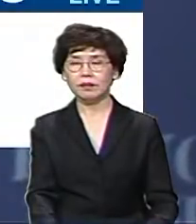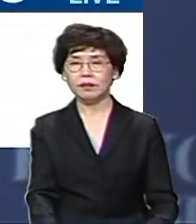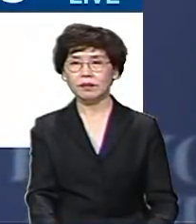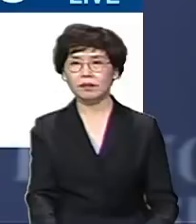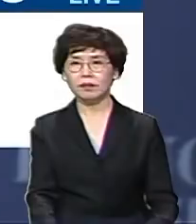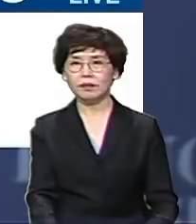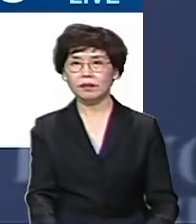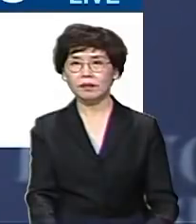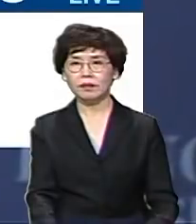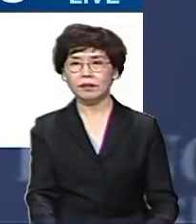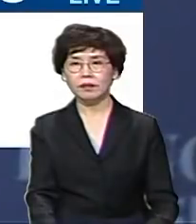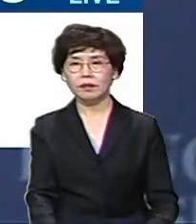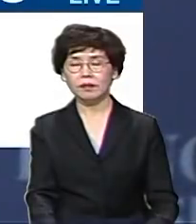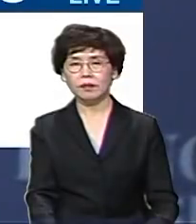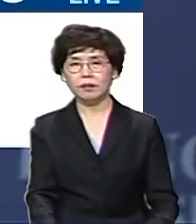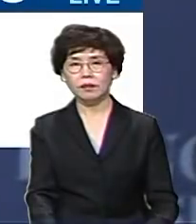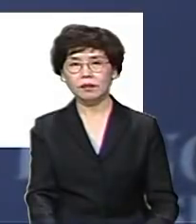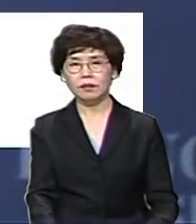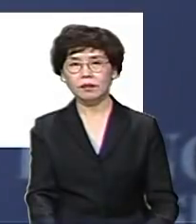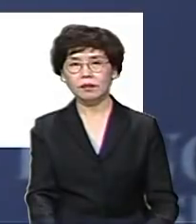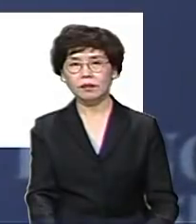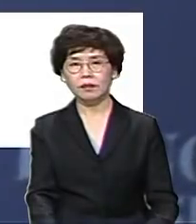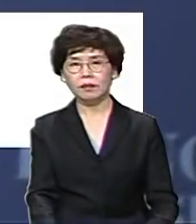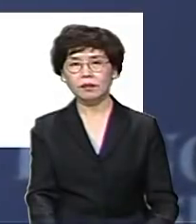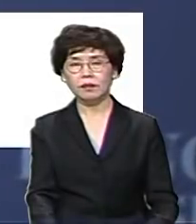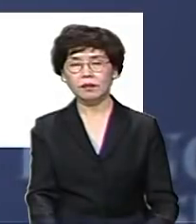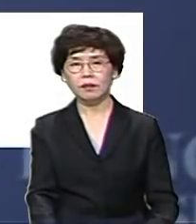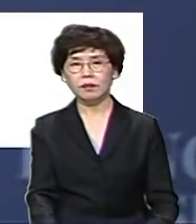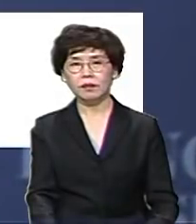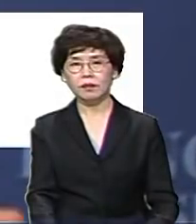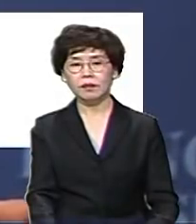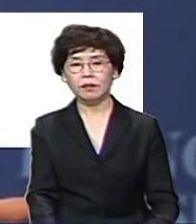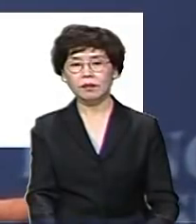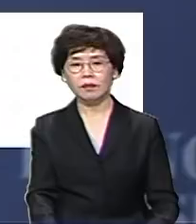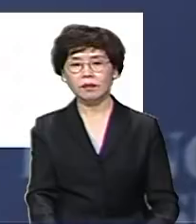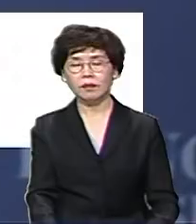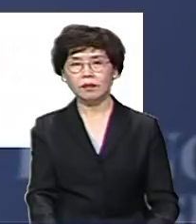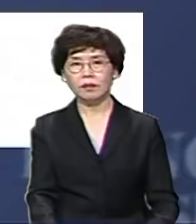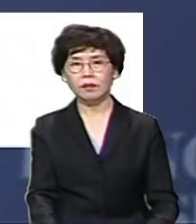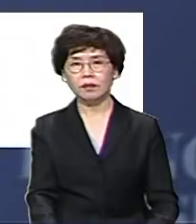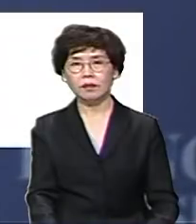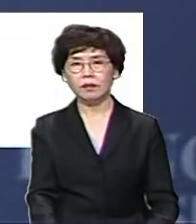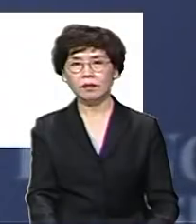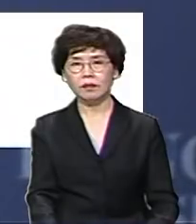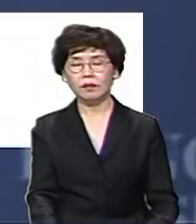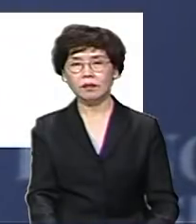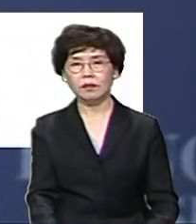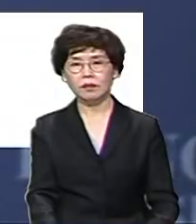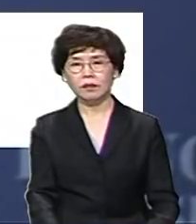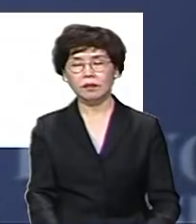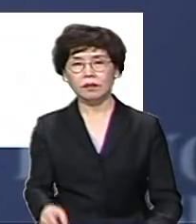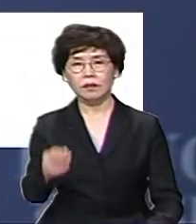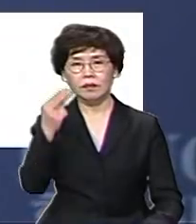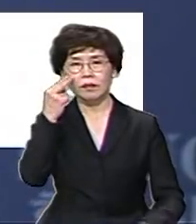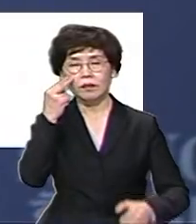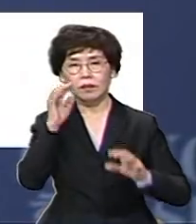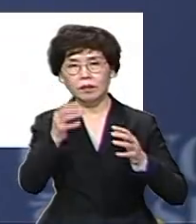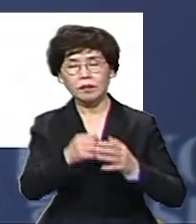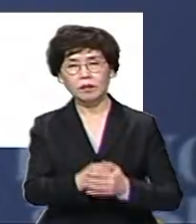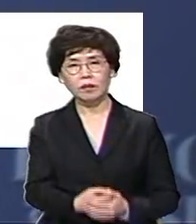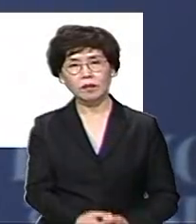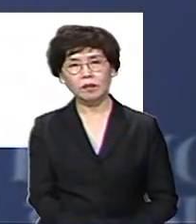nhân dân Việt Nam rằng là người đã. We have, I think, reasonably attractive news